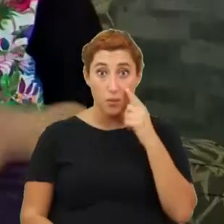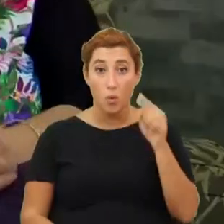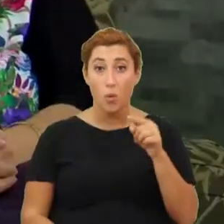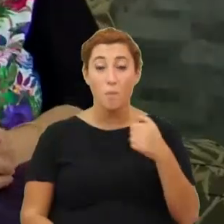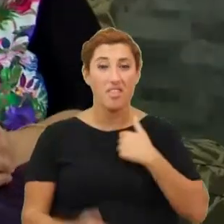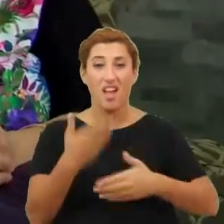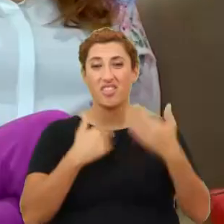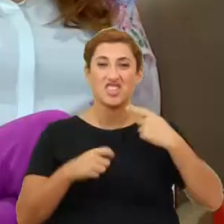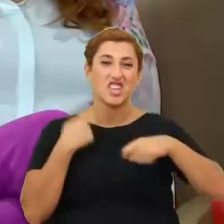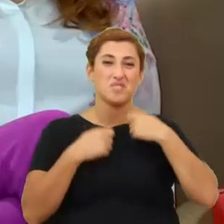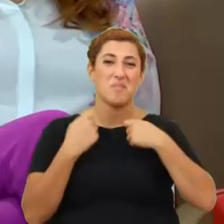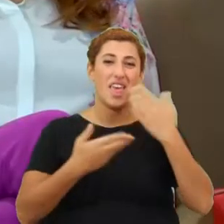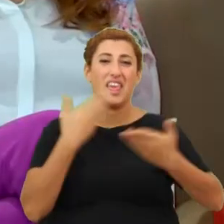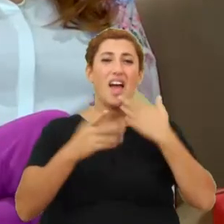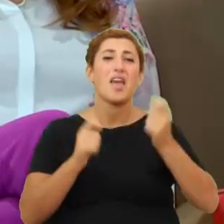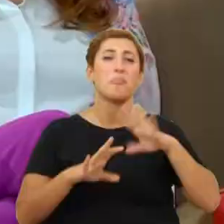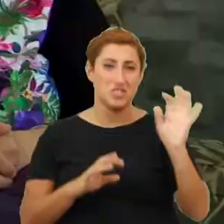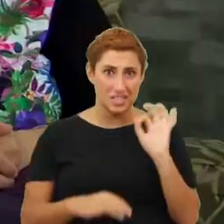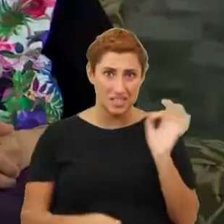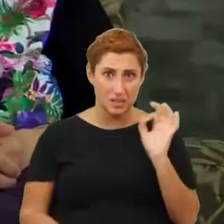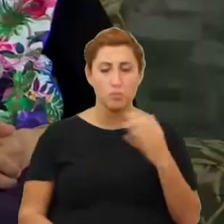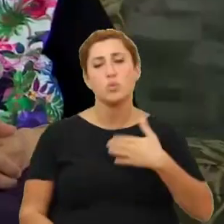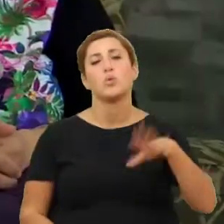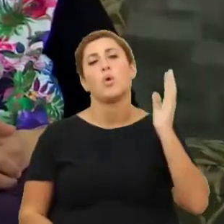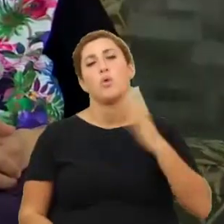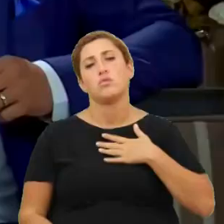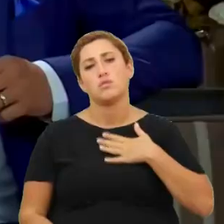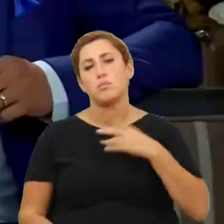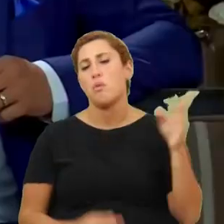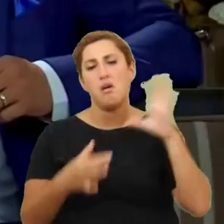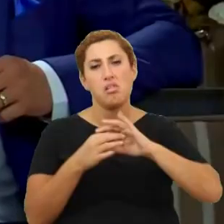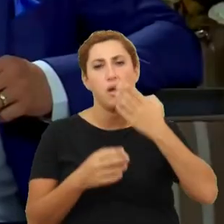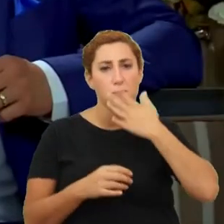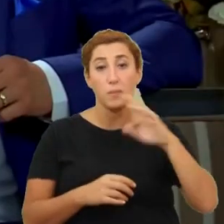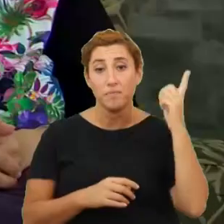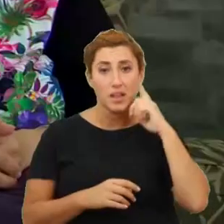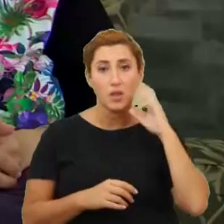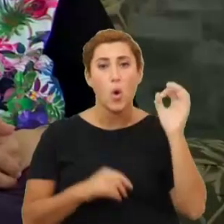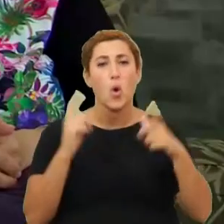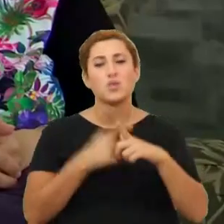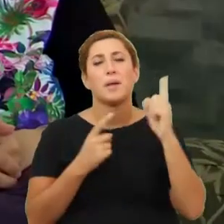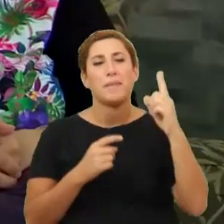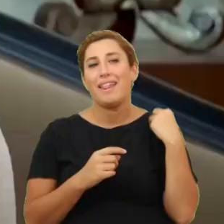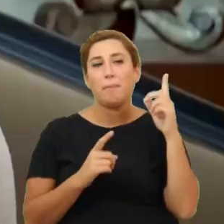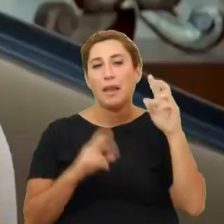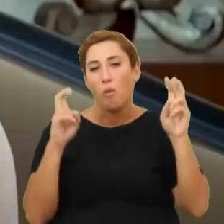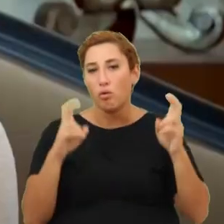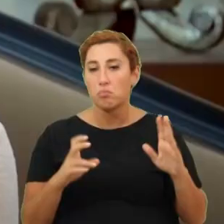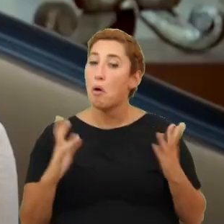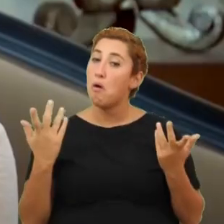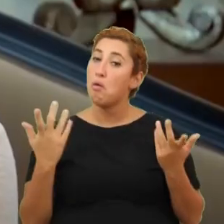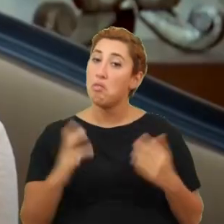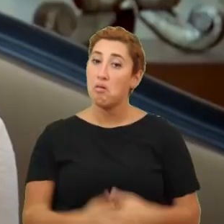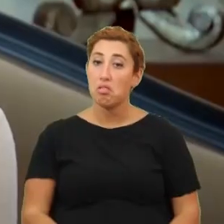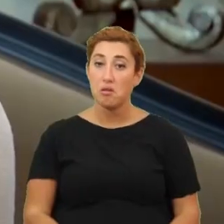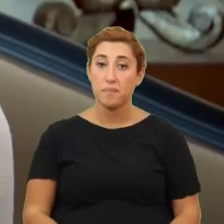bana anlattığınız abuk subuk şeyler anlatmayacaksınız herhalde değil mi? Yok canım, alakası yok. Yeni, orijinal bir konuymuş herhalde. Allah